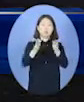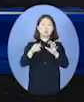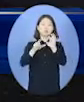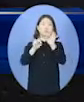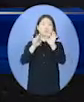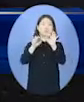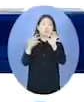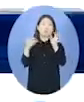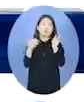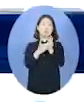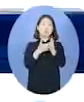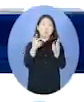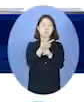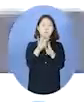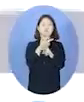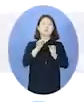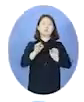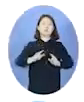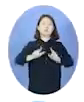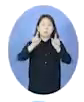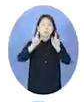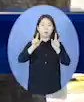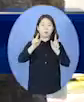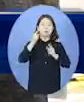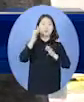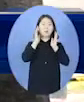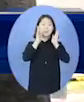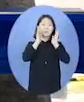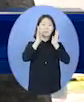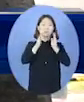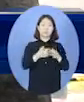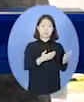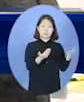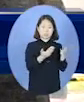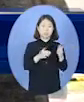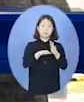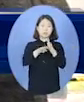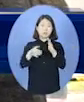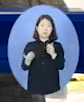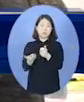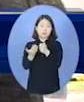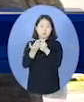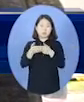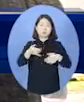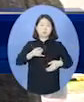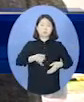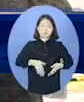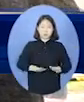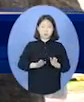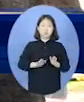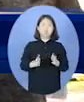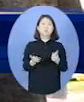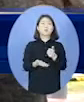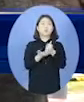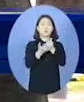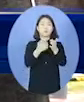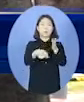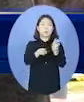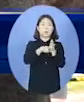28일까지 4주간 매주 금요일에 열리는데요. 일가정 양립과 출산 장려를 위해 운영되고